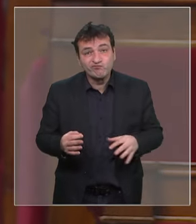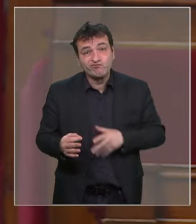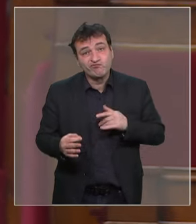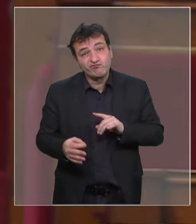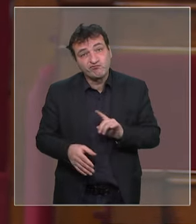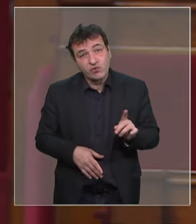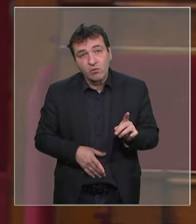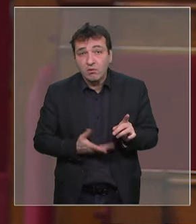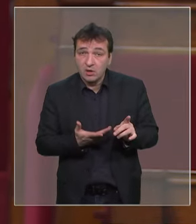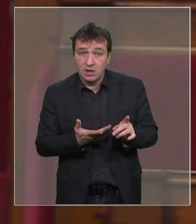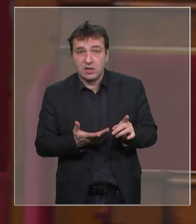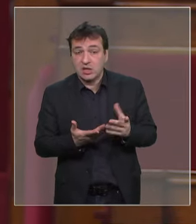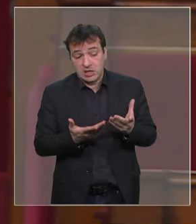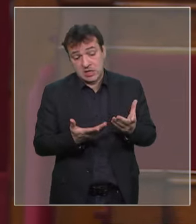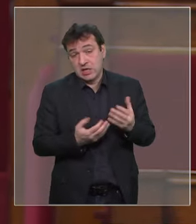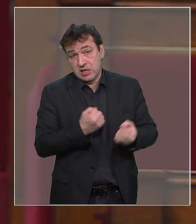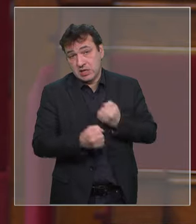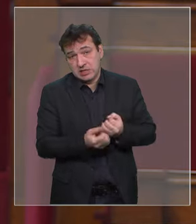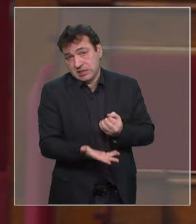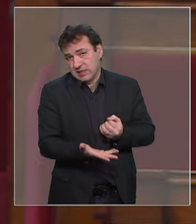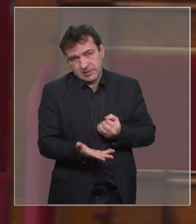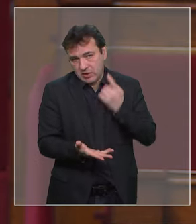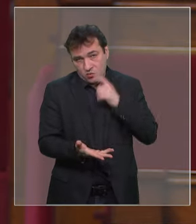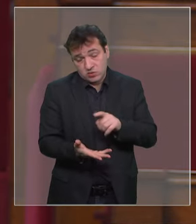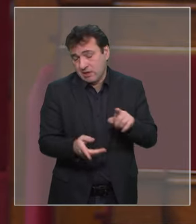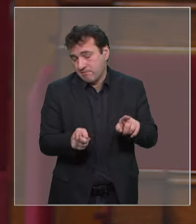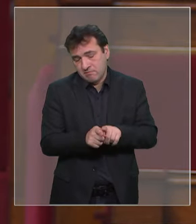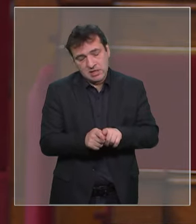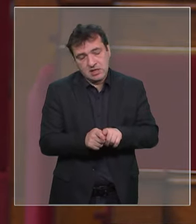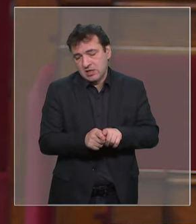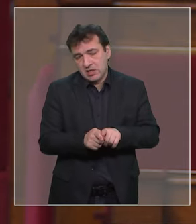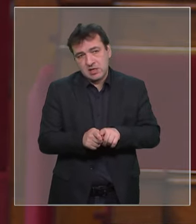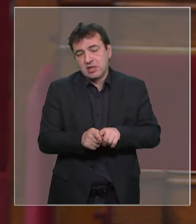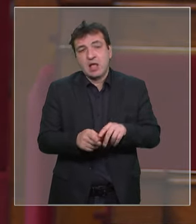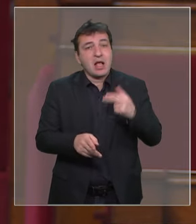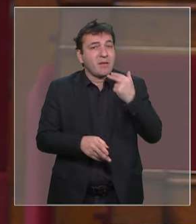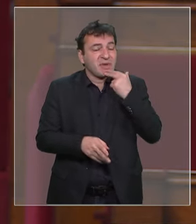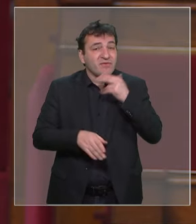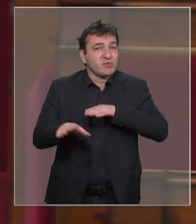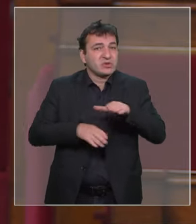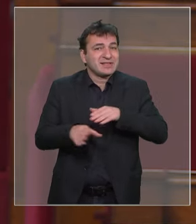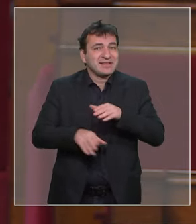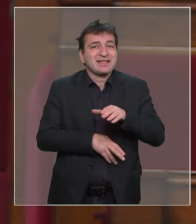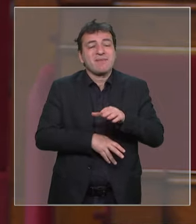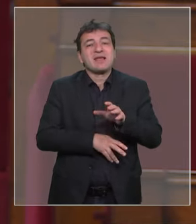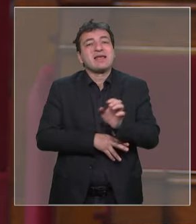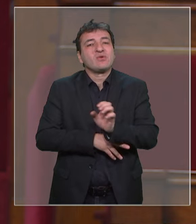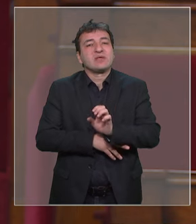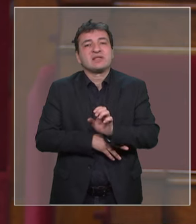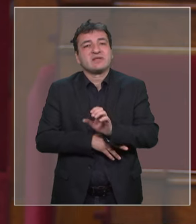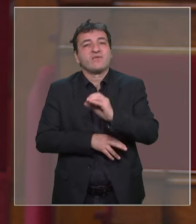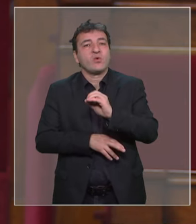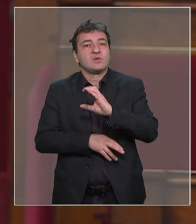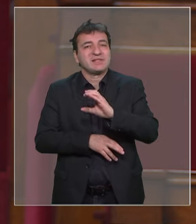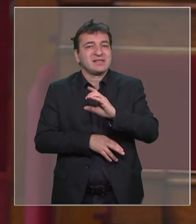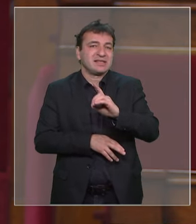déroge malheureusement pas à ce constat dans un contexte général de baisse globale de la performance des systèmes éducatifs de l'OCDE. Baisse